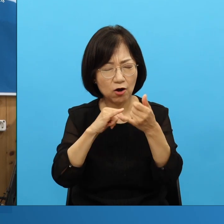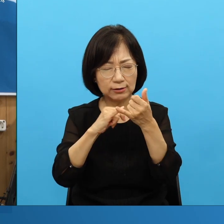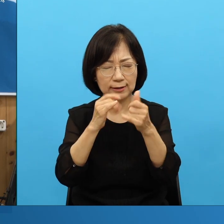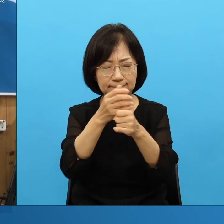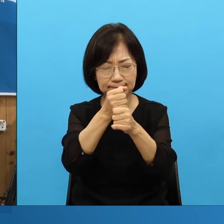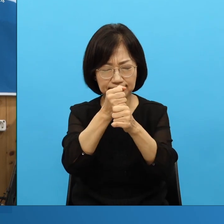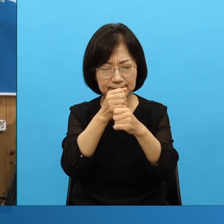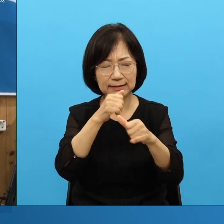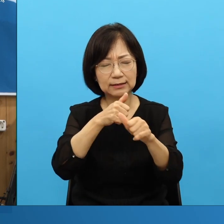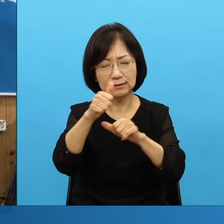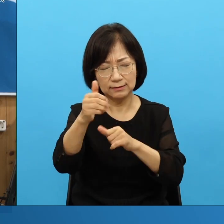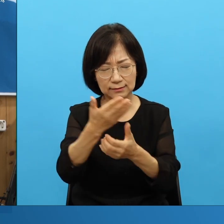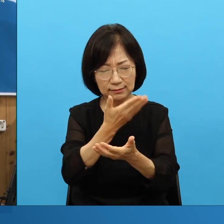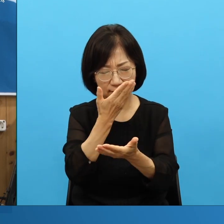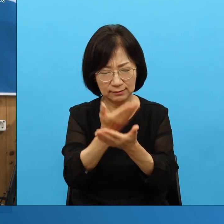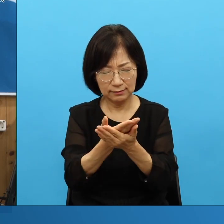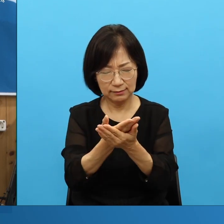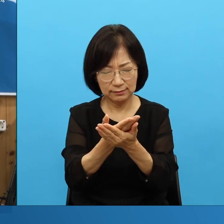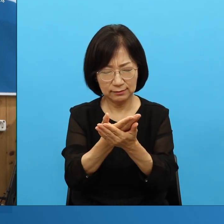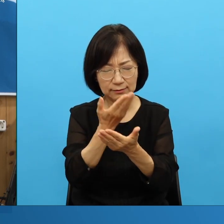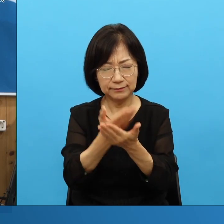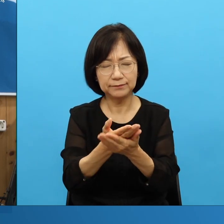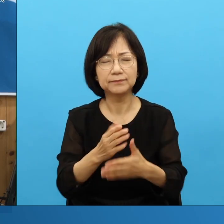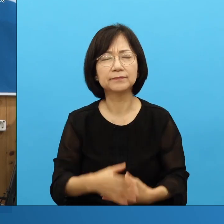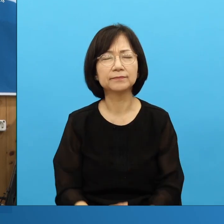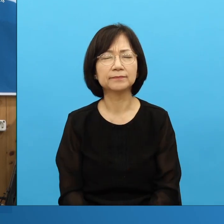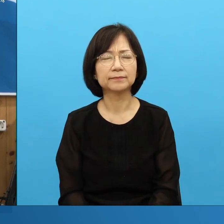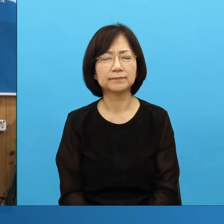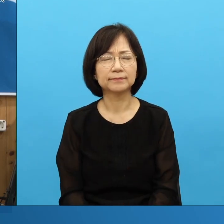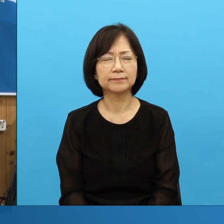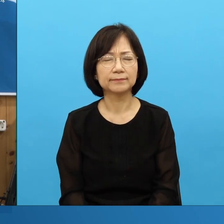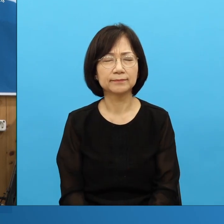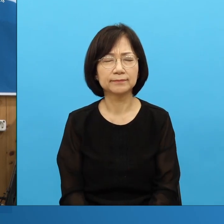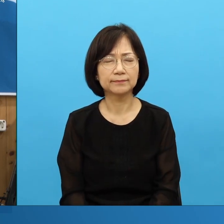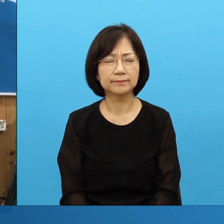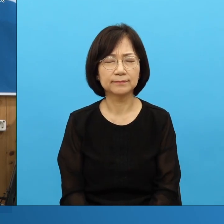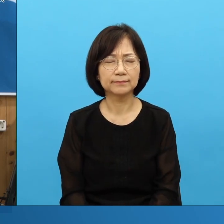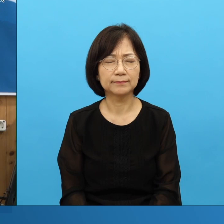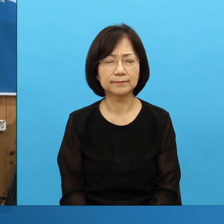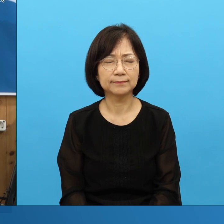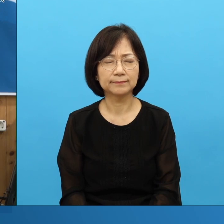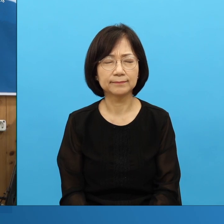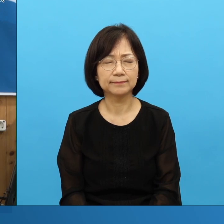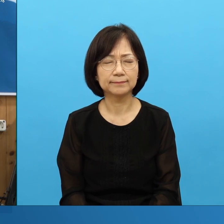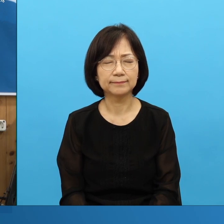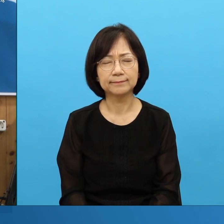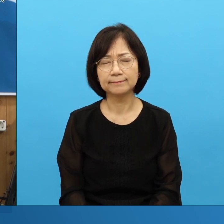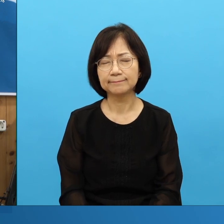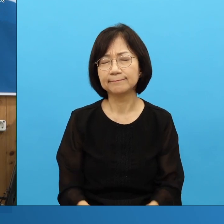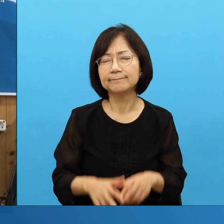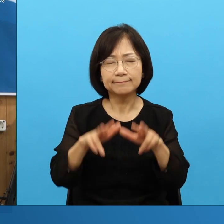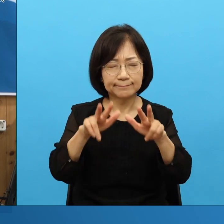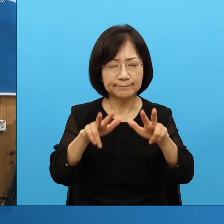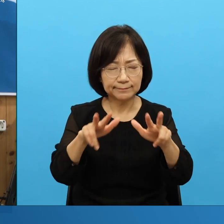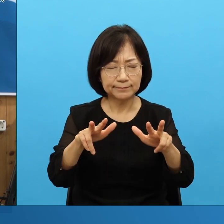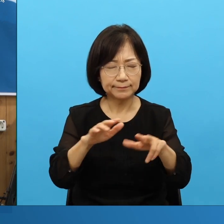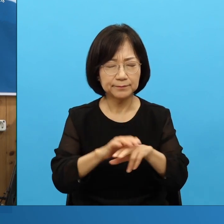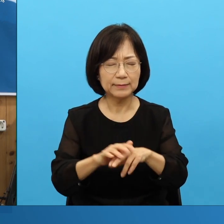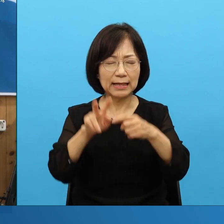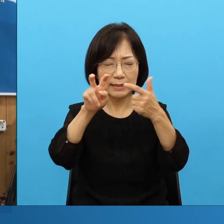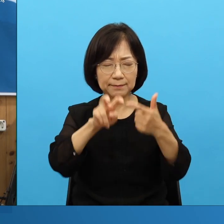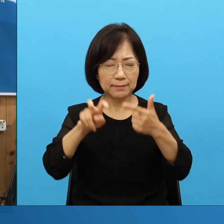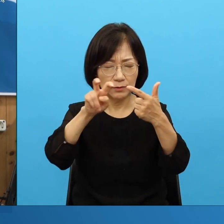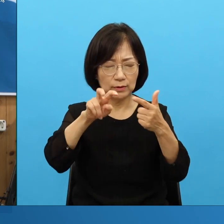pulpit, may we each receive your word of answers that we individually need for this week and hold firm to it. 지금 이 시간 임마누엘